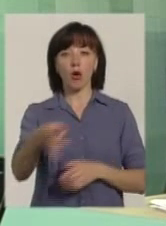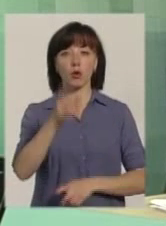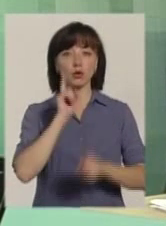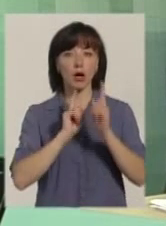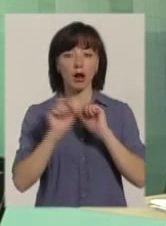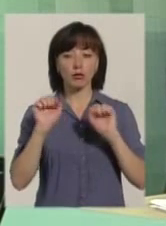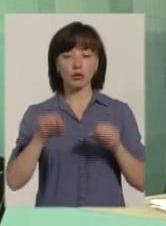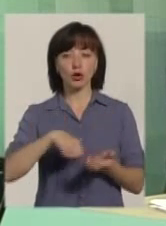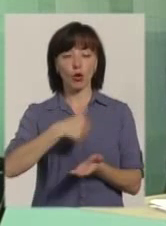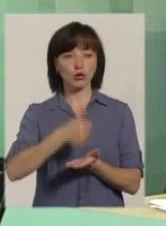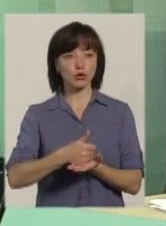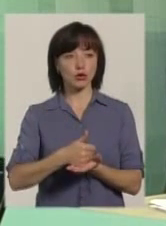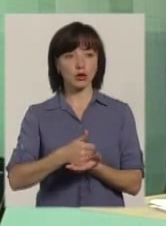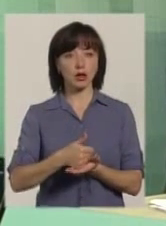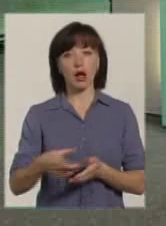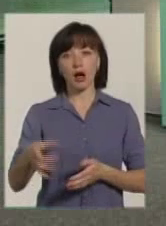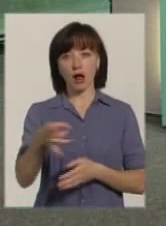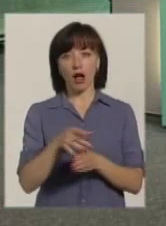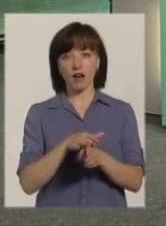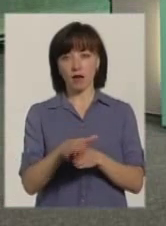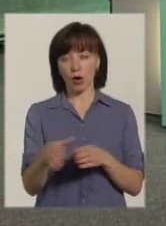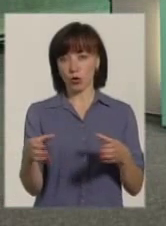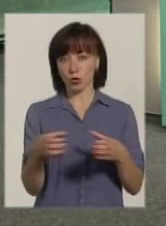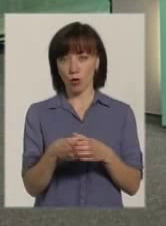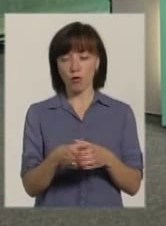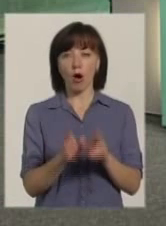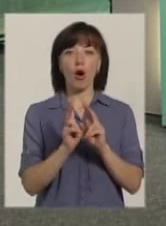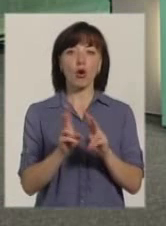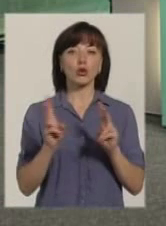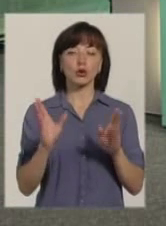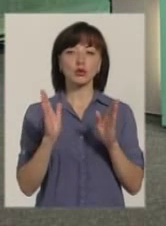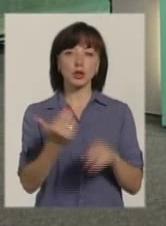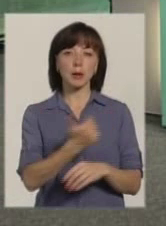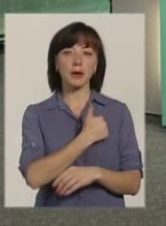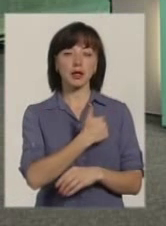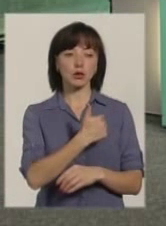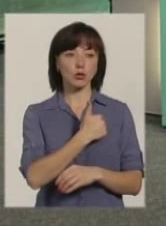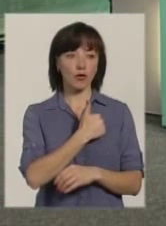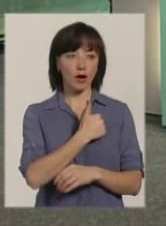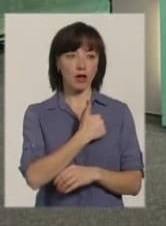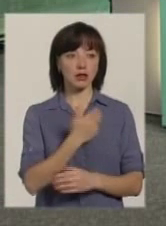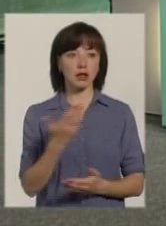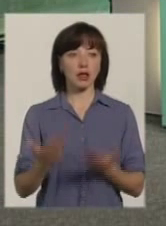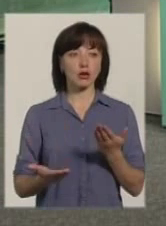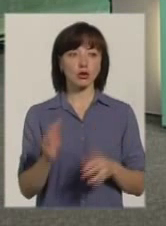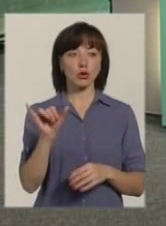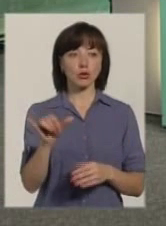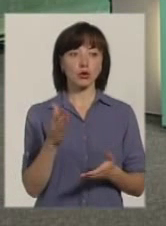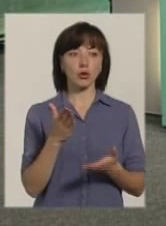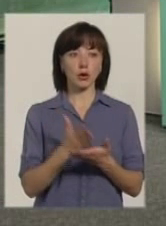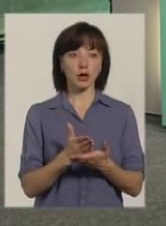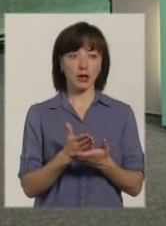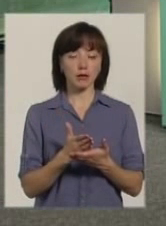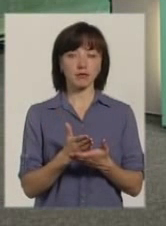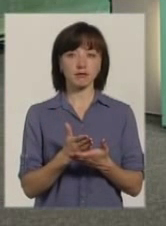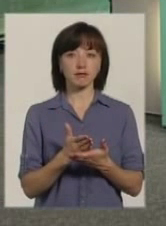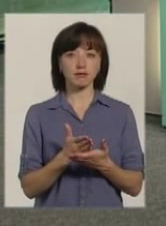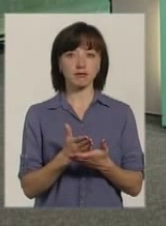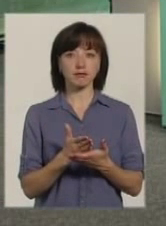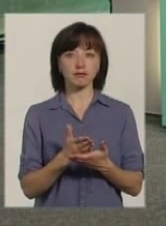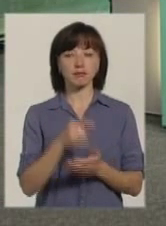може очолити райвиконком. Хтось буде претендувати, якщо в нього є для цього задатки,